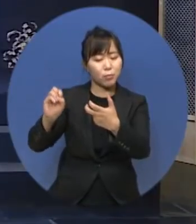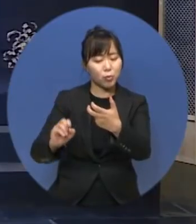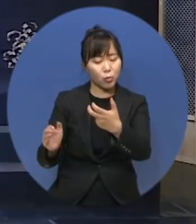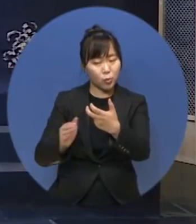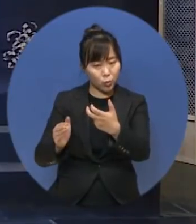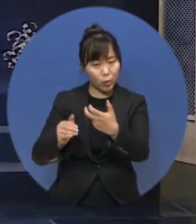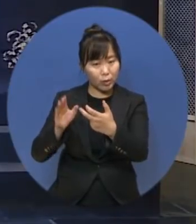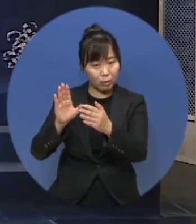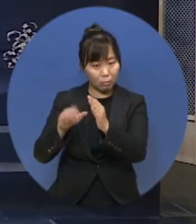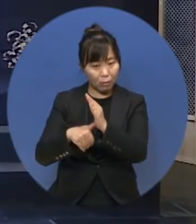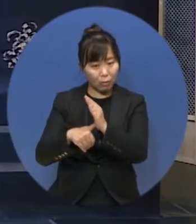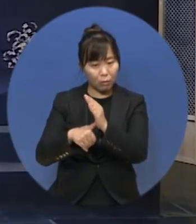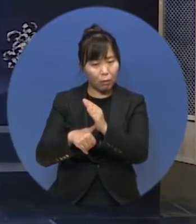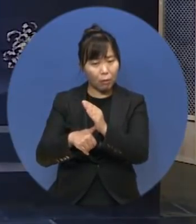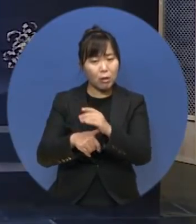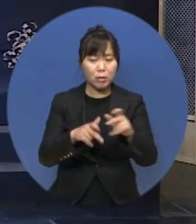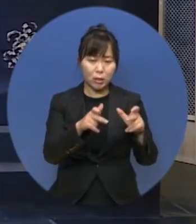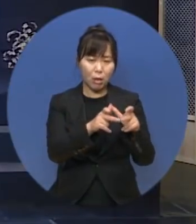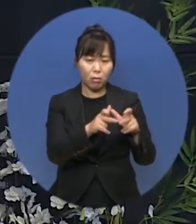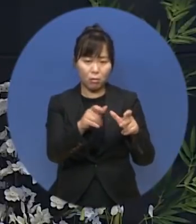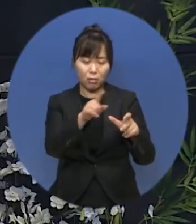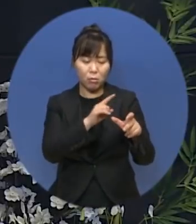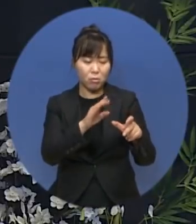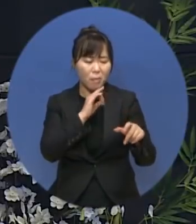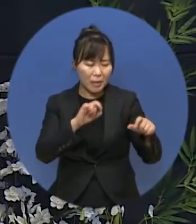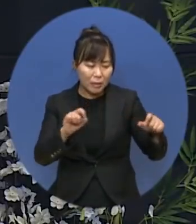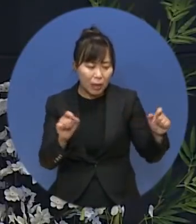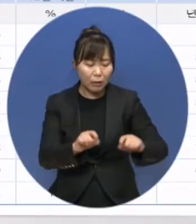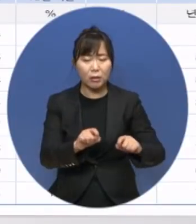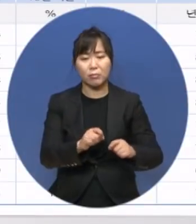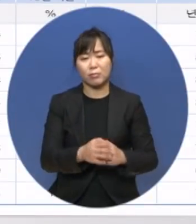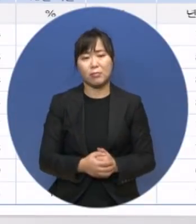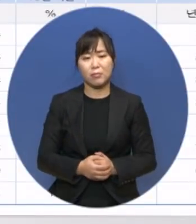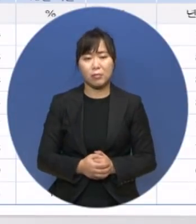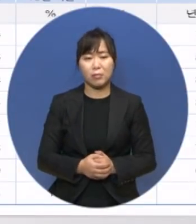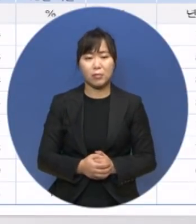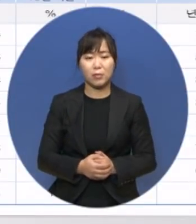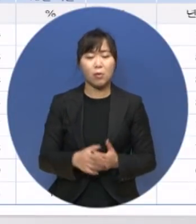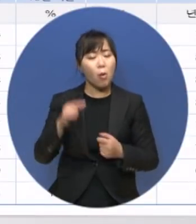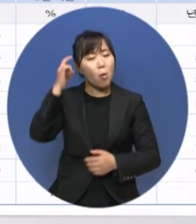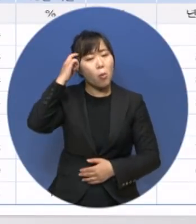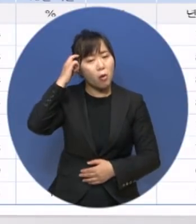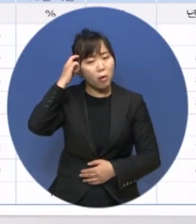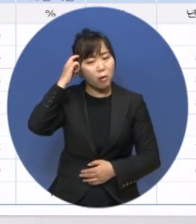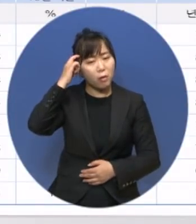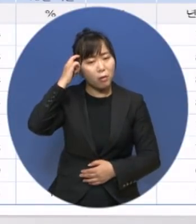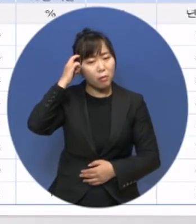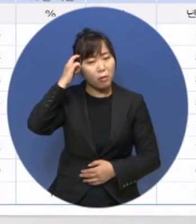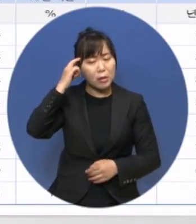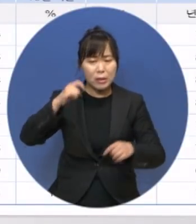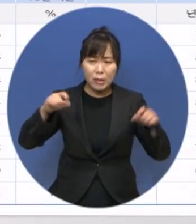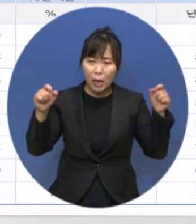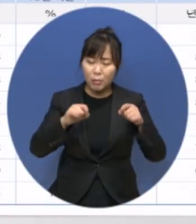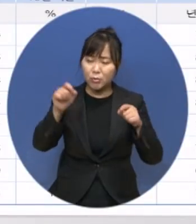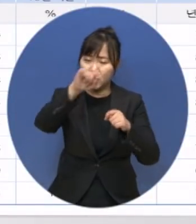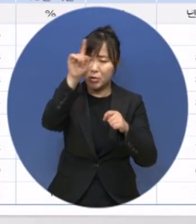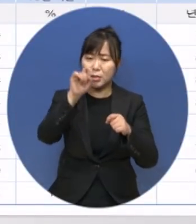때 굉장히 예술활동이 짧다는 걸 알 수 있습니다. 그러면 왜 이렇게